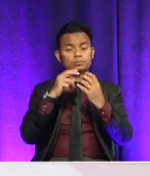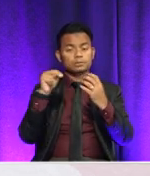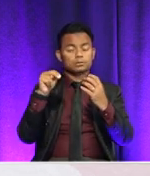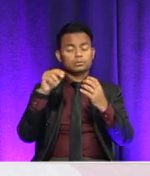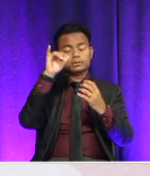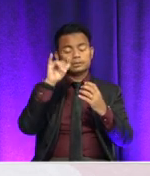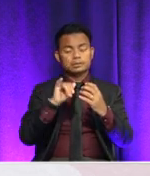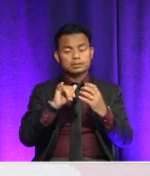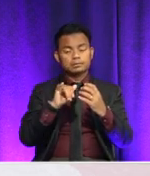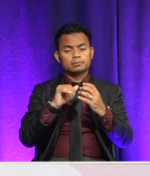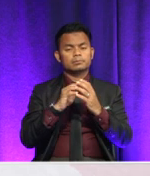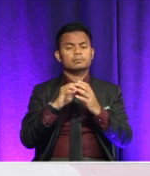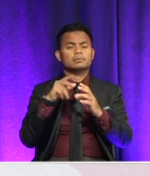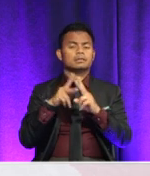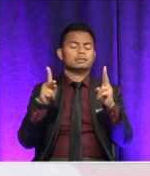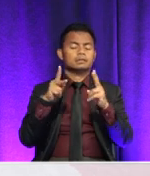dan berterus